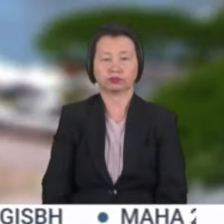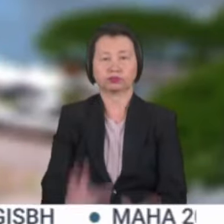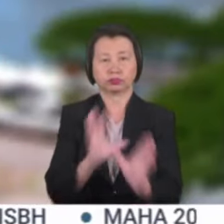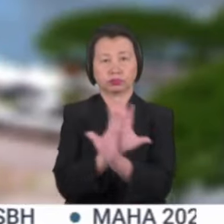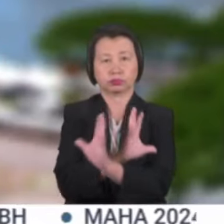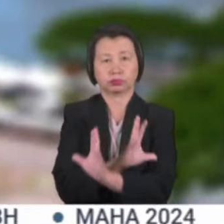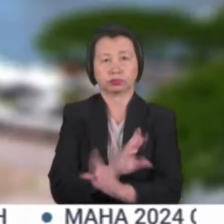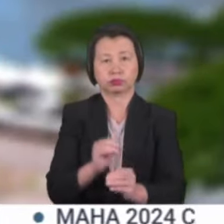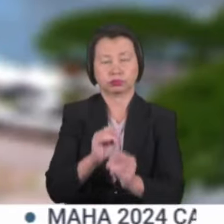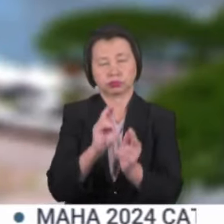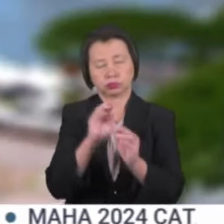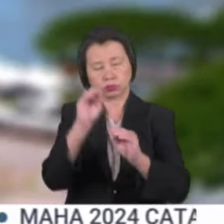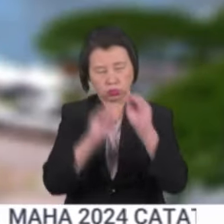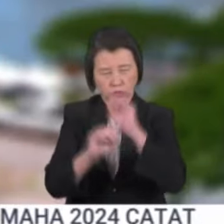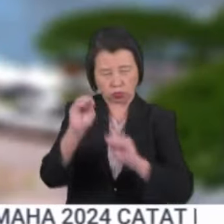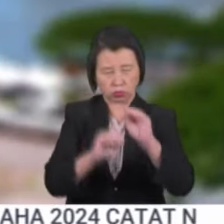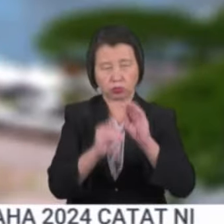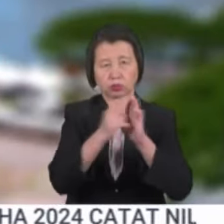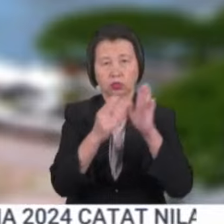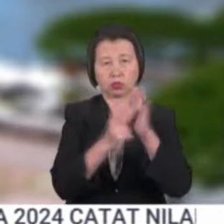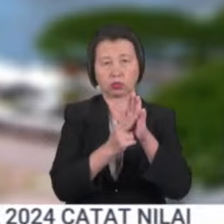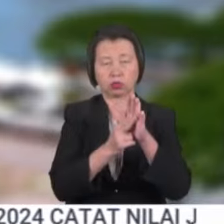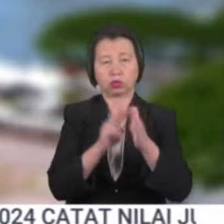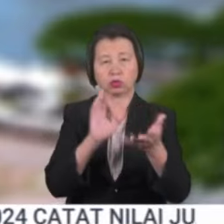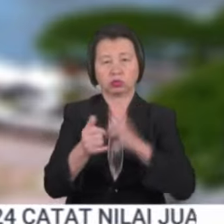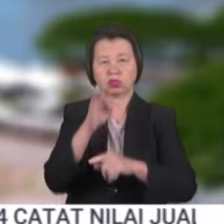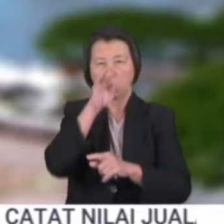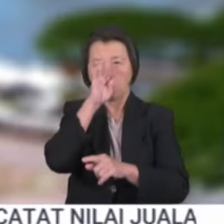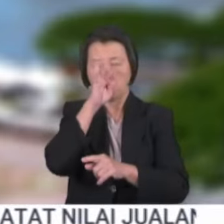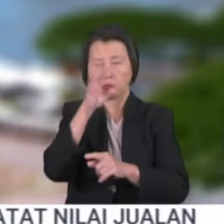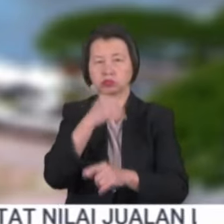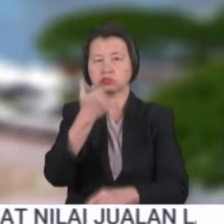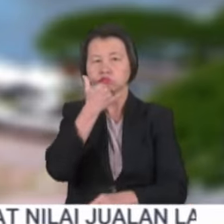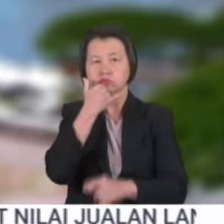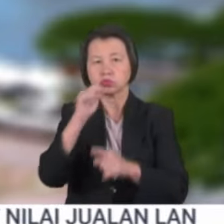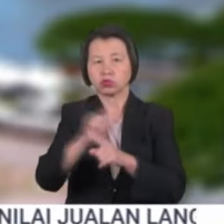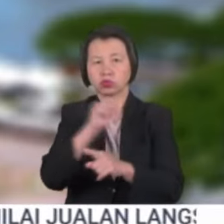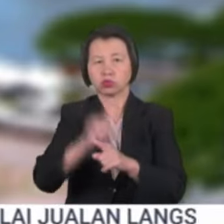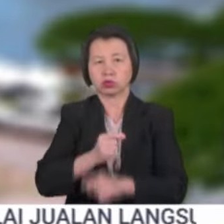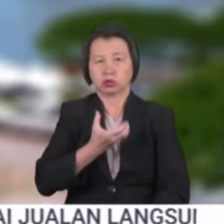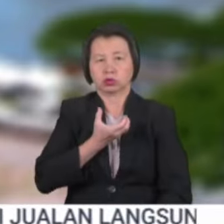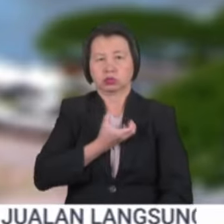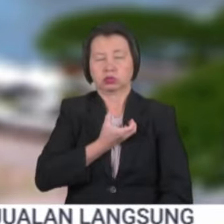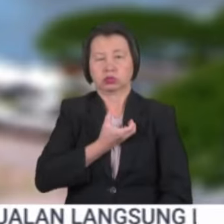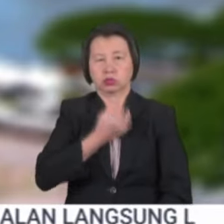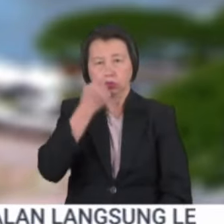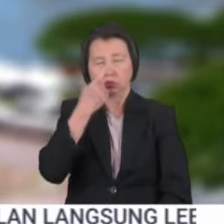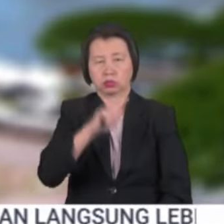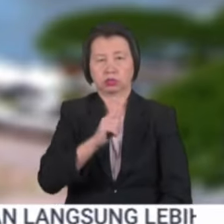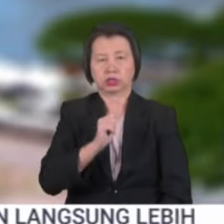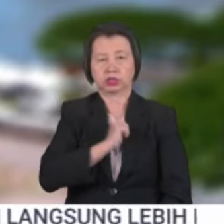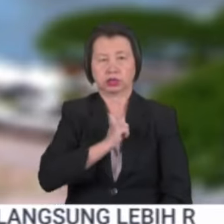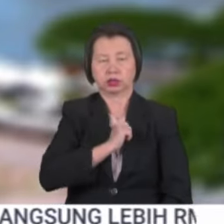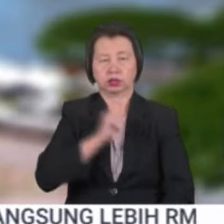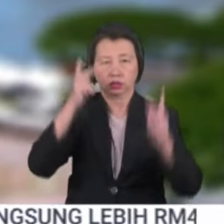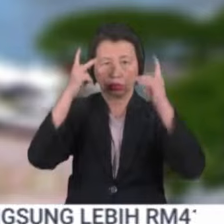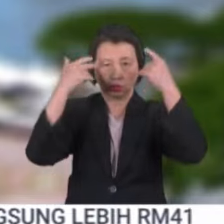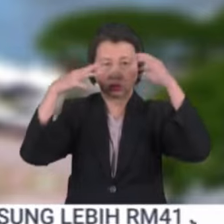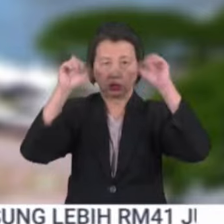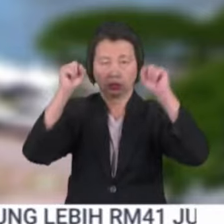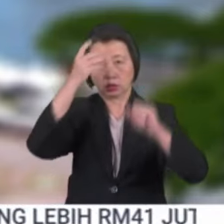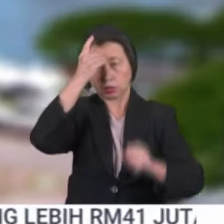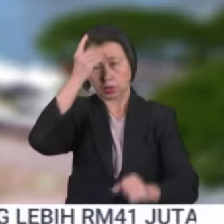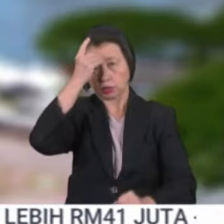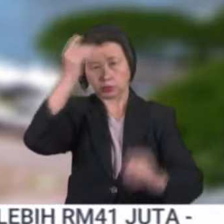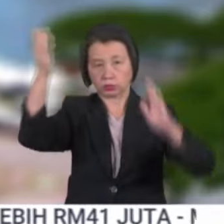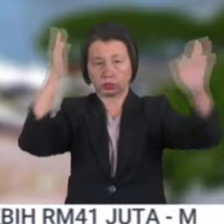Sarawak disara menggubal undang-undang bagi mengenai isu penipuan dan penyalahgunaan pingat kebesaran di negeri ini. Presiden Majlis